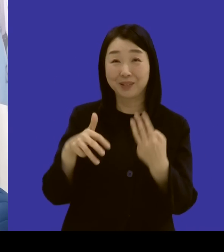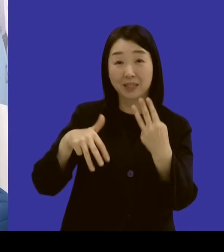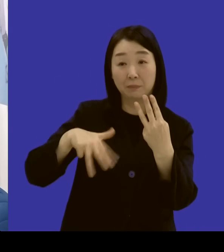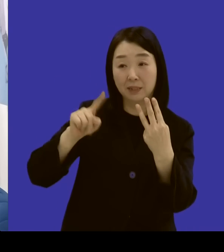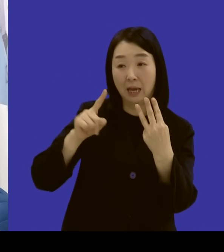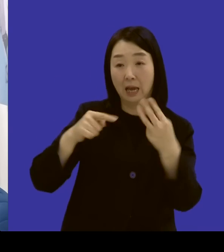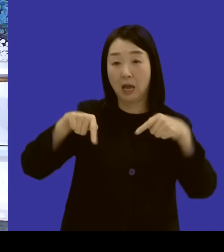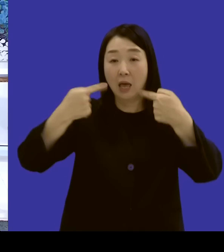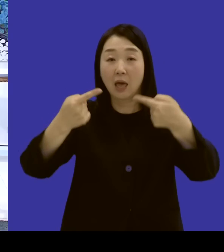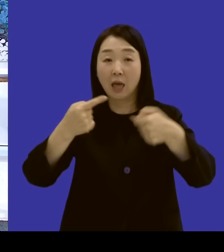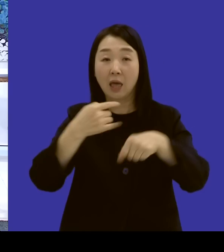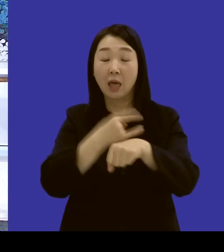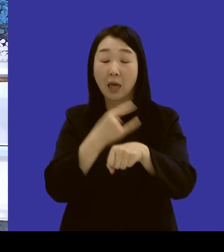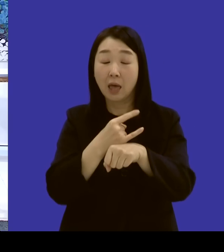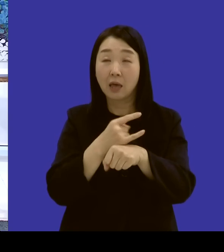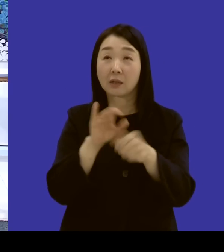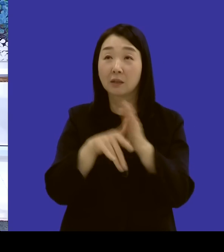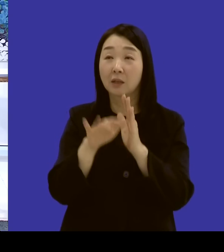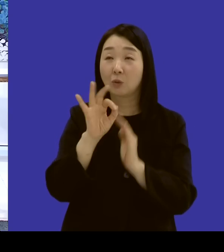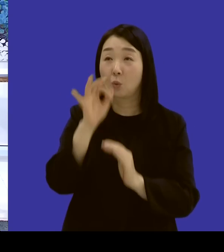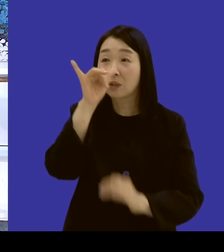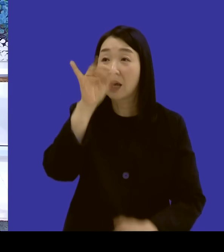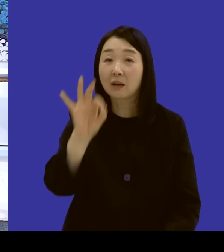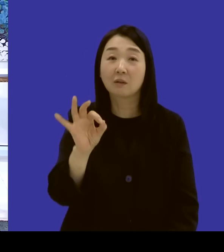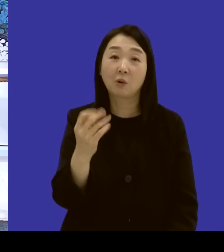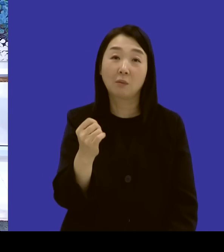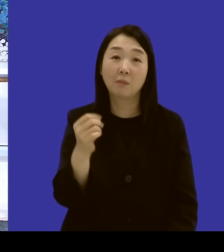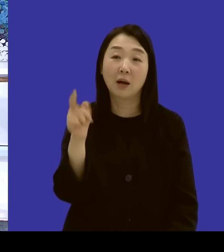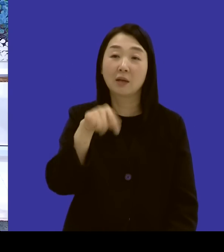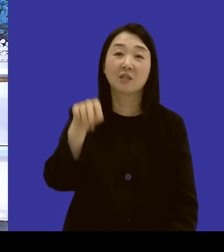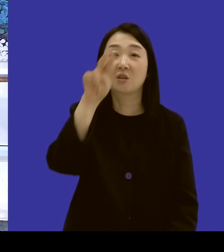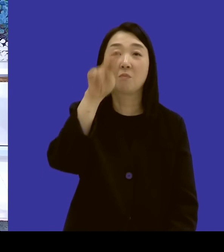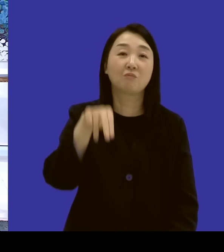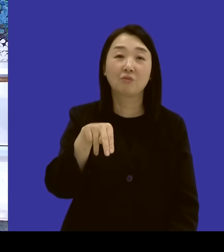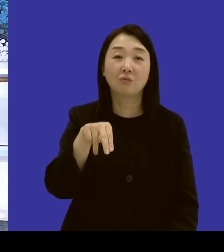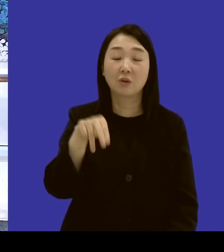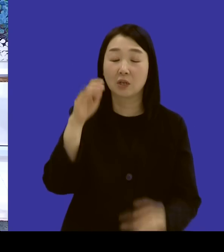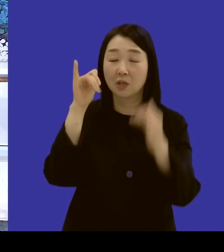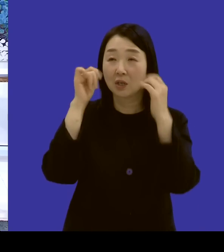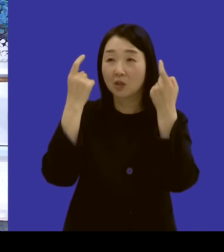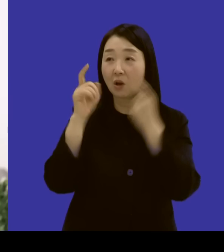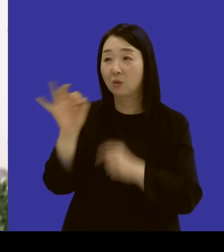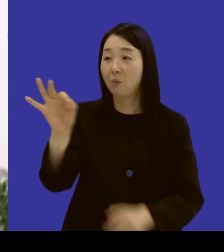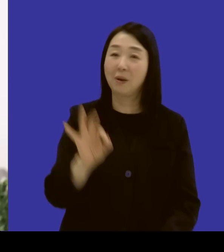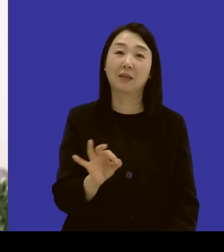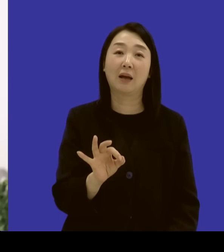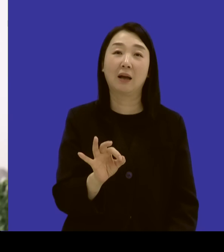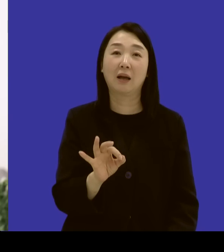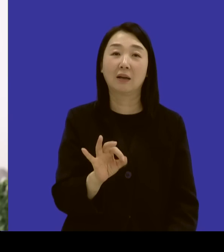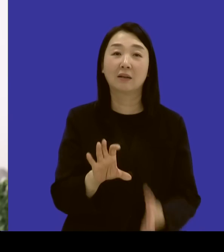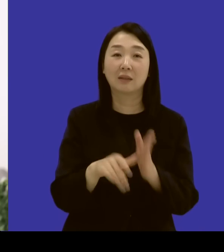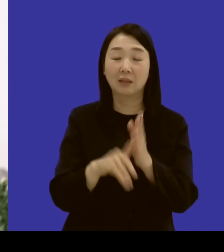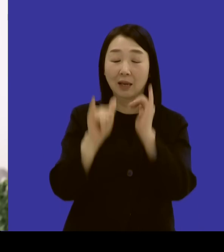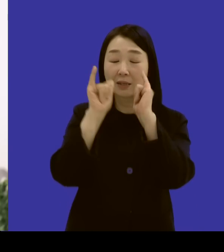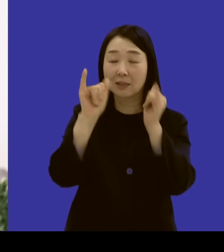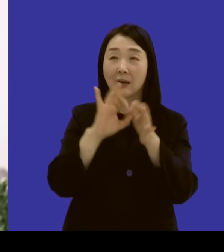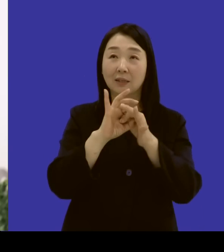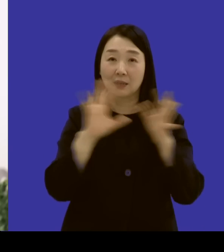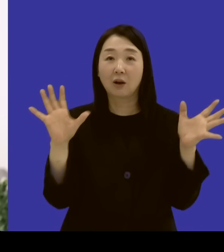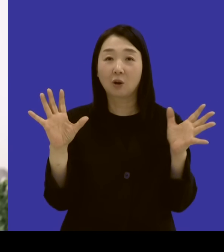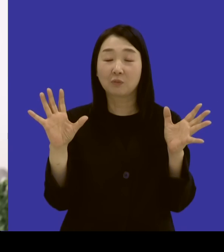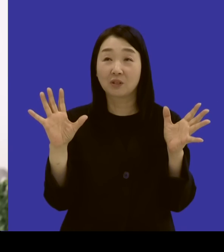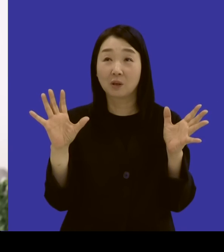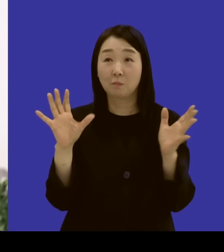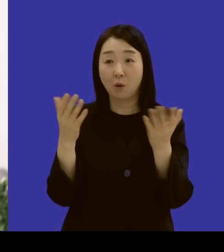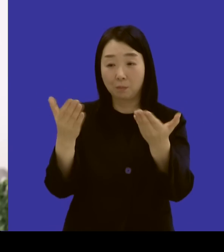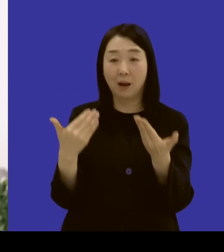준결선까지만 올라가도 뭐 1,000불 이렇게는 받게 돼 있었거든요. 예, 예. 그리고 여행비라든지 그런 걸 받게 돼 있었는데 그러면 어떤 상이라도 부상이